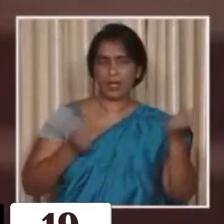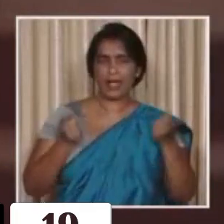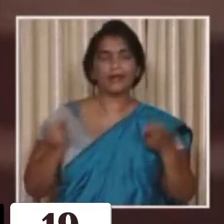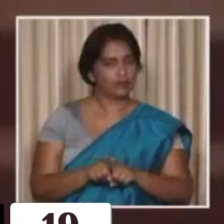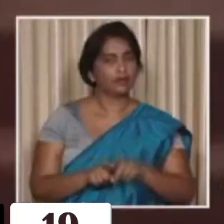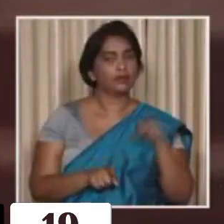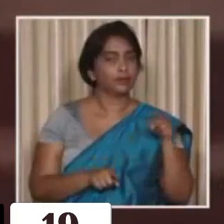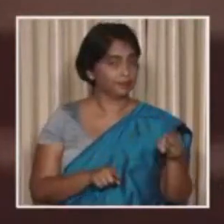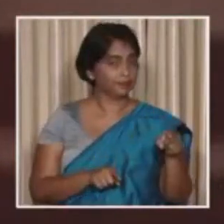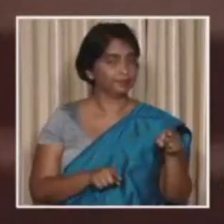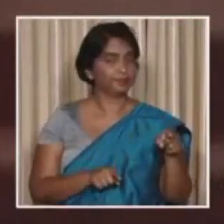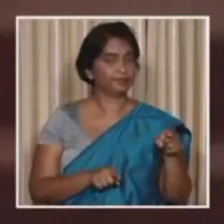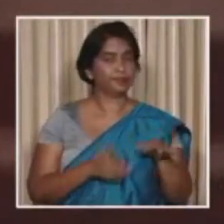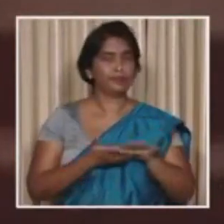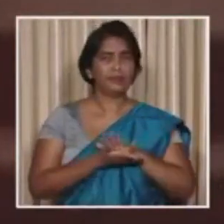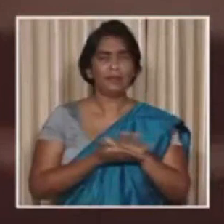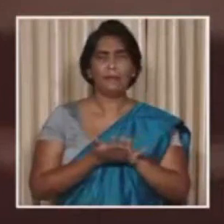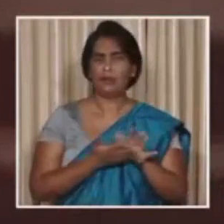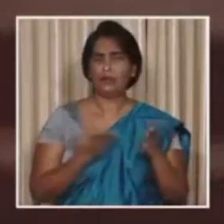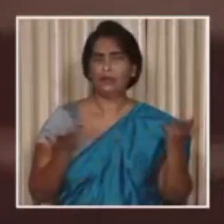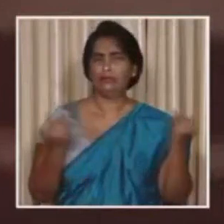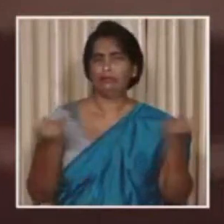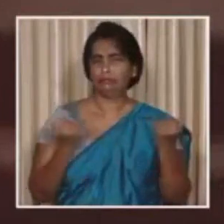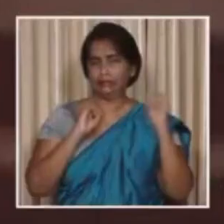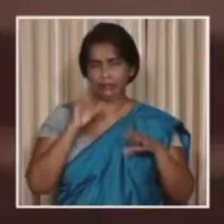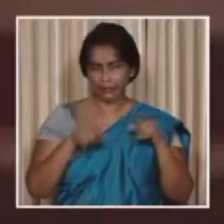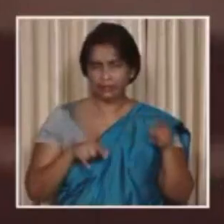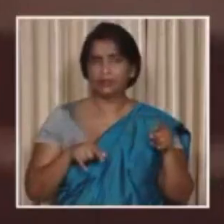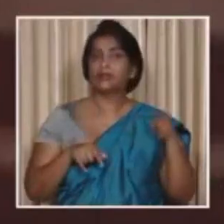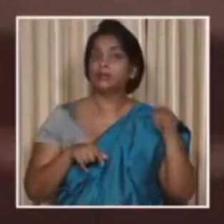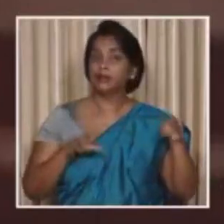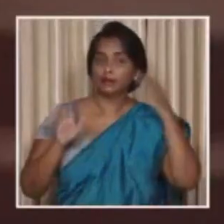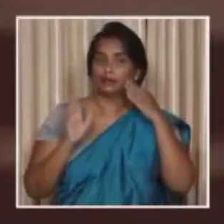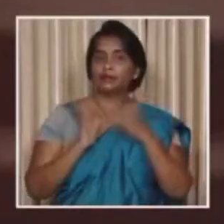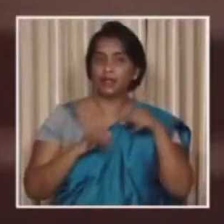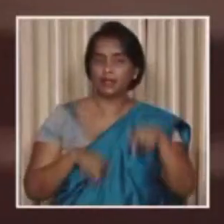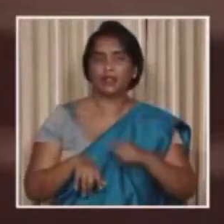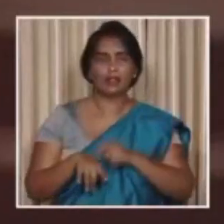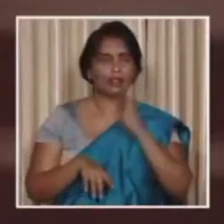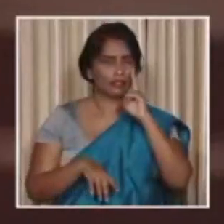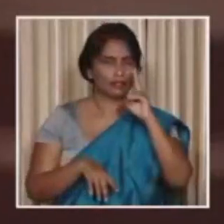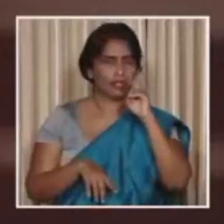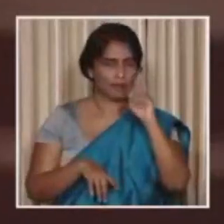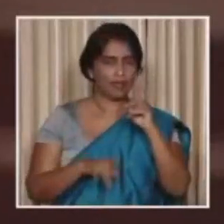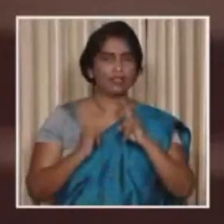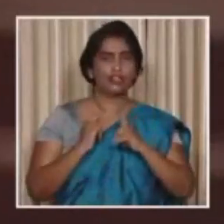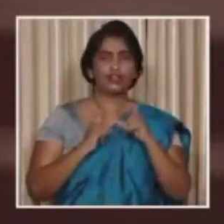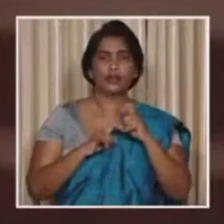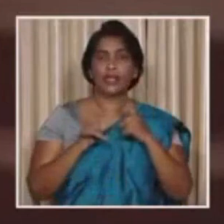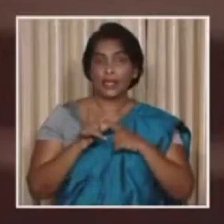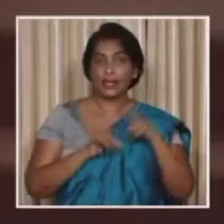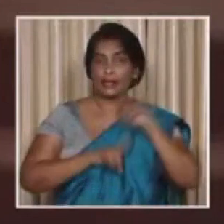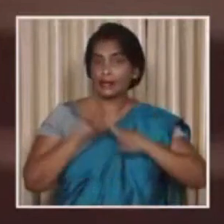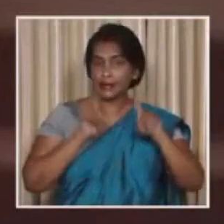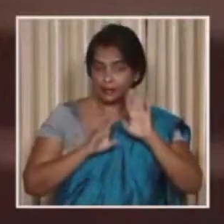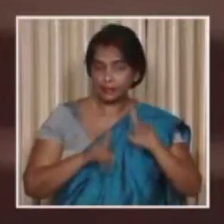ඒ වගේම අපිරිසුදුතාවය පිළිබඳවත් එතන පැමිණිලි ඇවිල්ලා තියෙනවා මේ පිළිබඳව අද දෙකහමාරට UDK රැස්වීමක් කියලා ඒගොල්ලන්ට